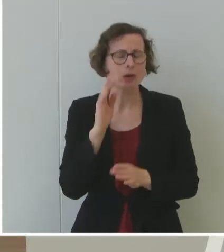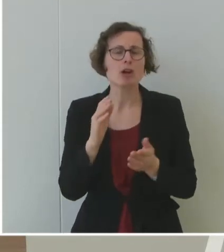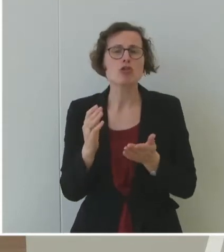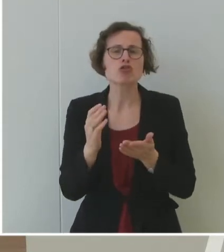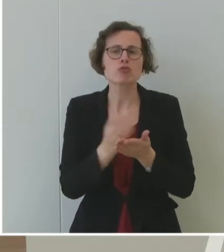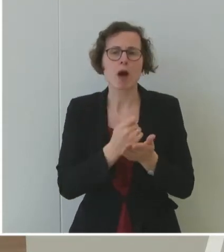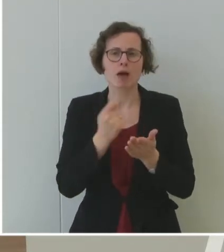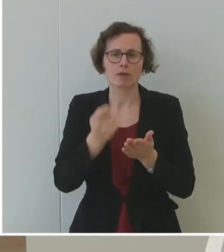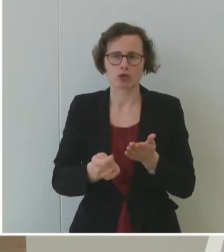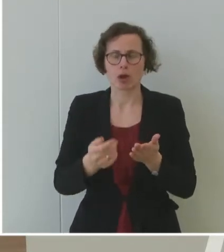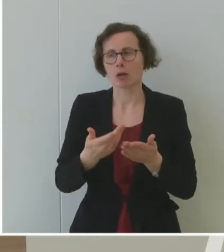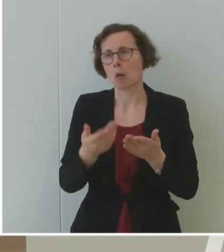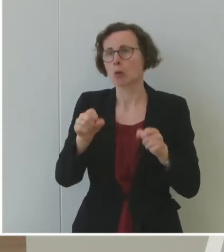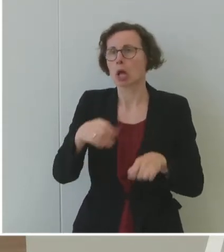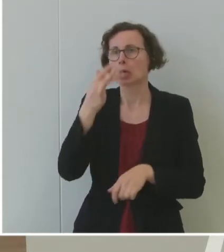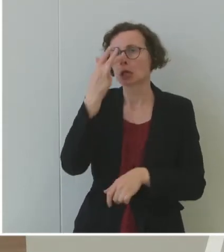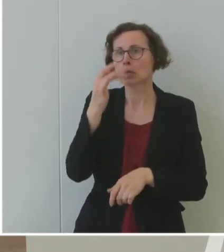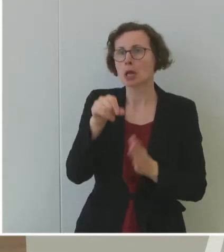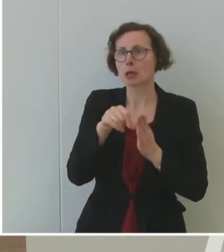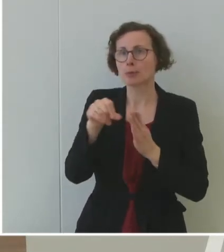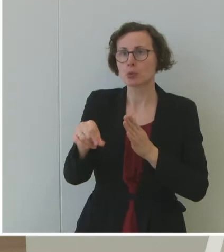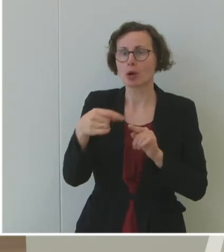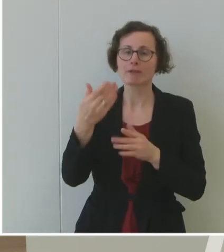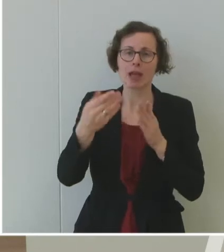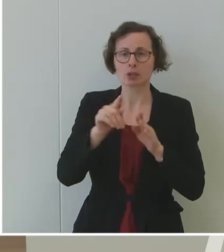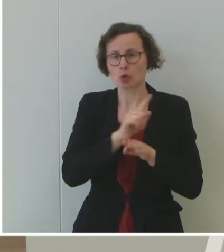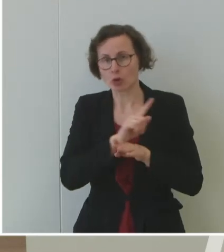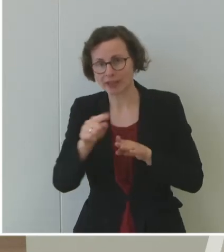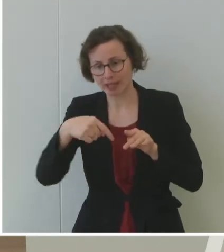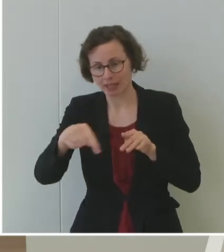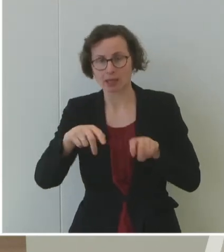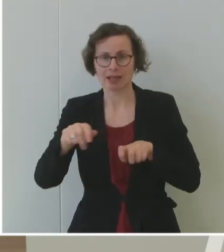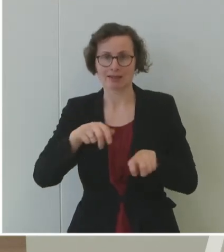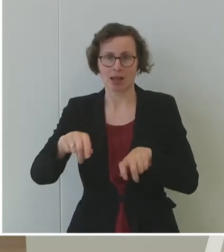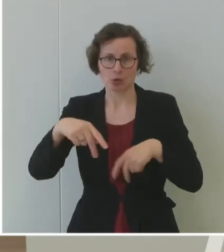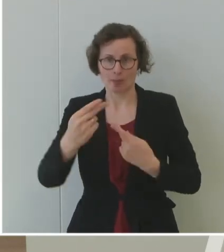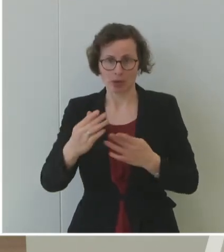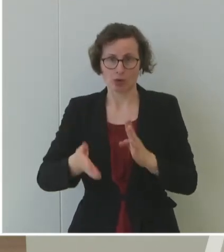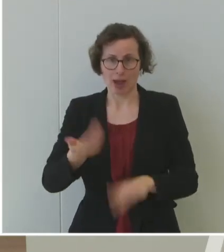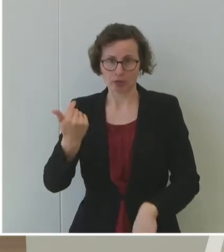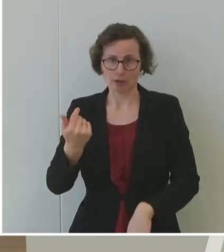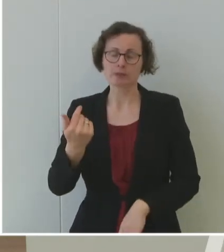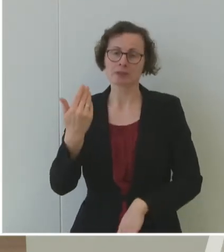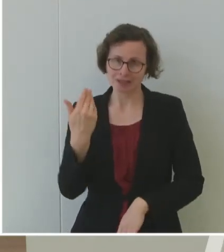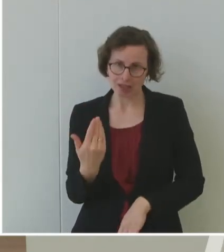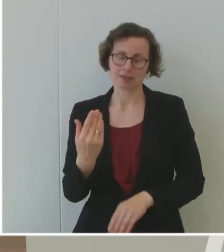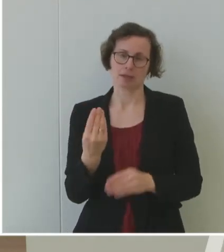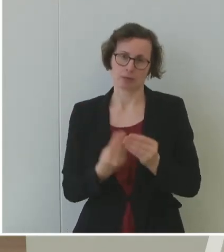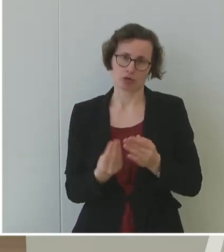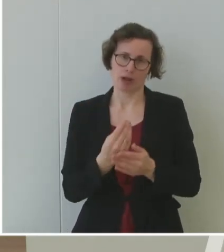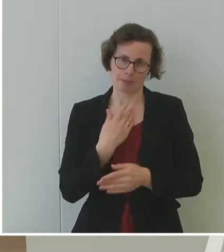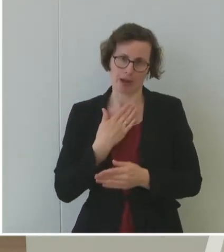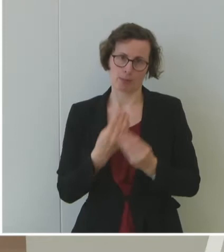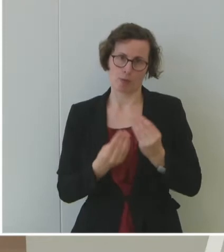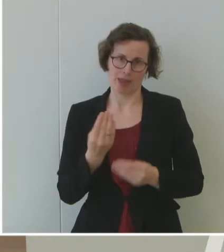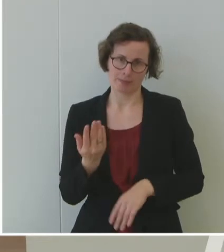beispielsweise, man könne ja dann die Kita-Gebühren doch nicht in dieser Legislaturperiode abschaffen, dann ist es genau das, was das Problem beschreibt. Wir haben